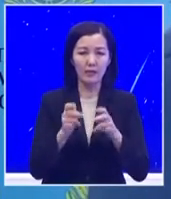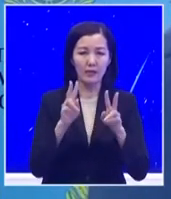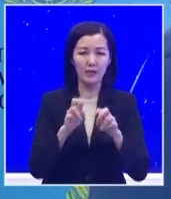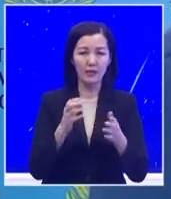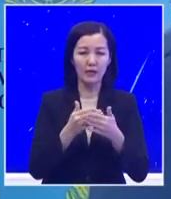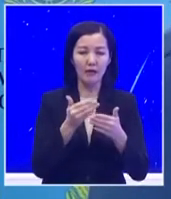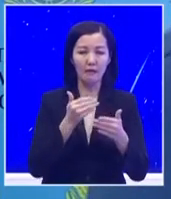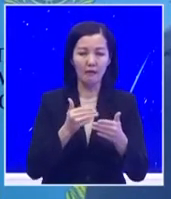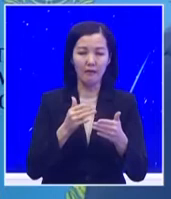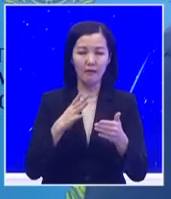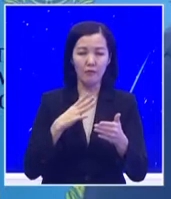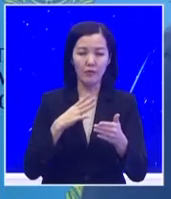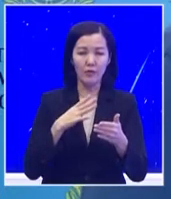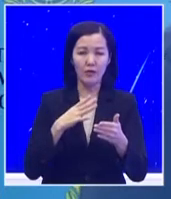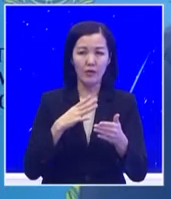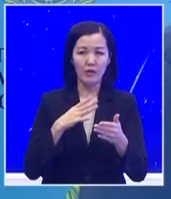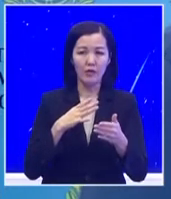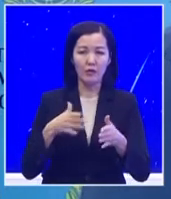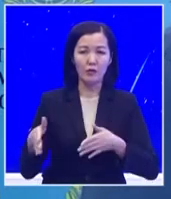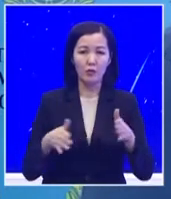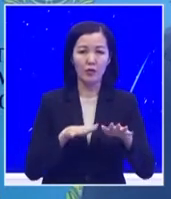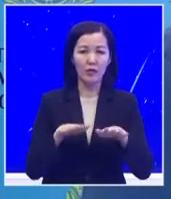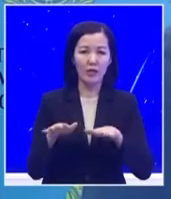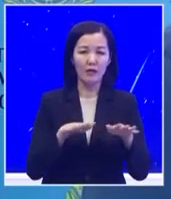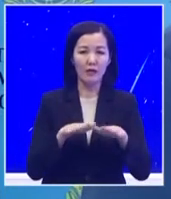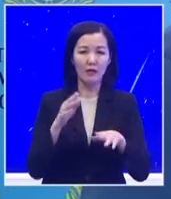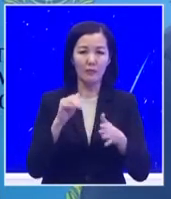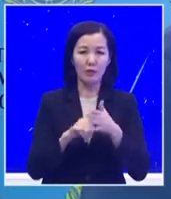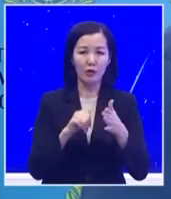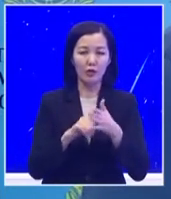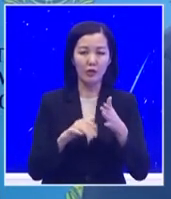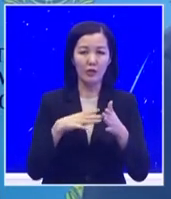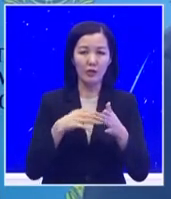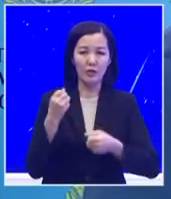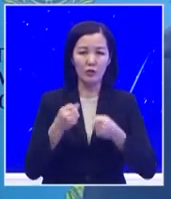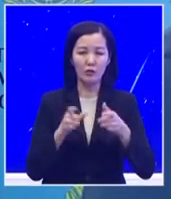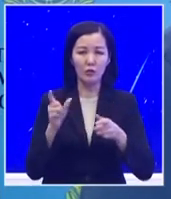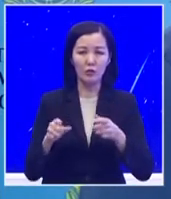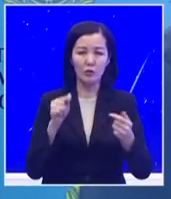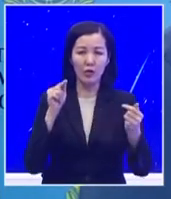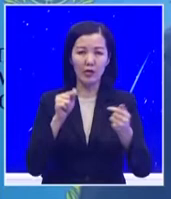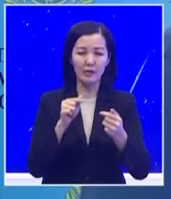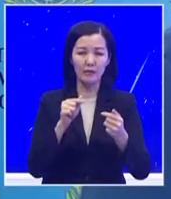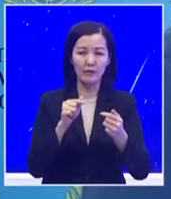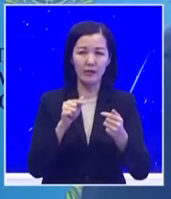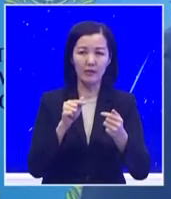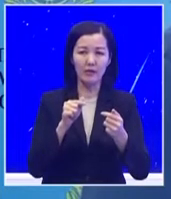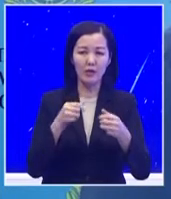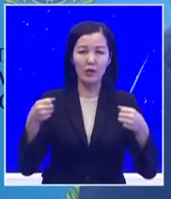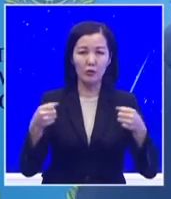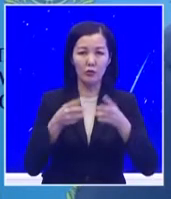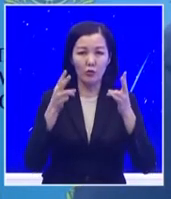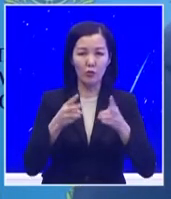алдын ала болжам бойынша жолдағы тайғақ салдарынан бір жүргізушінің қарсы бағытқа шығып